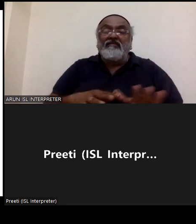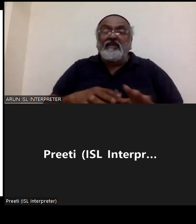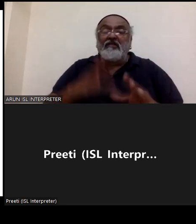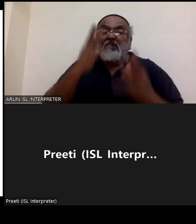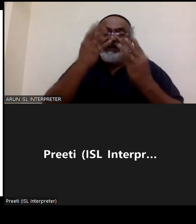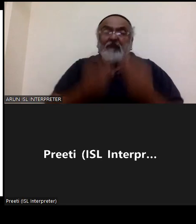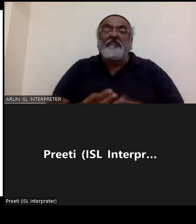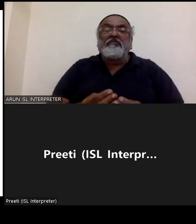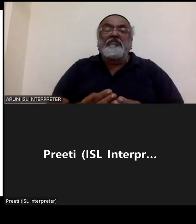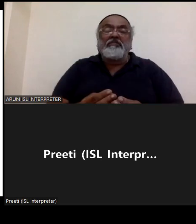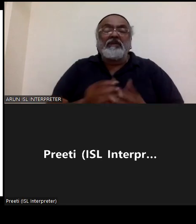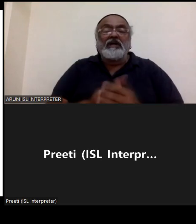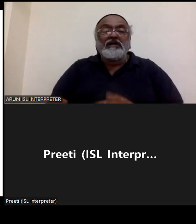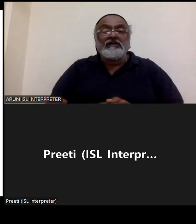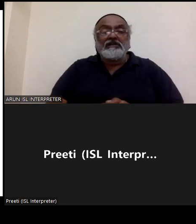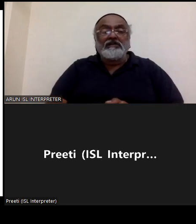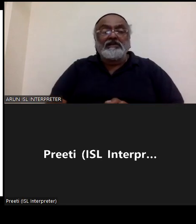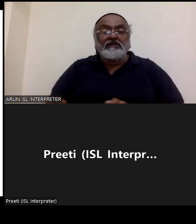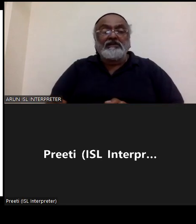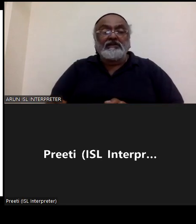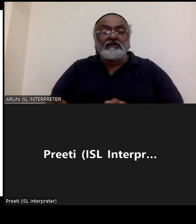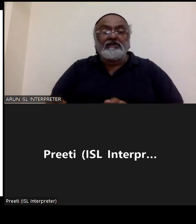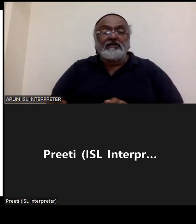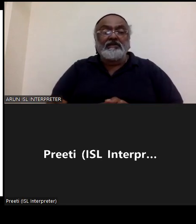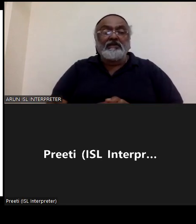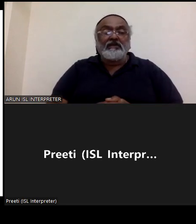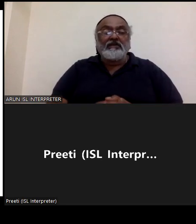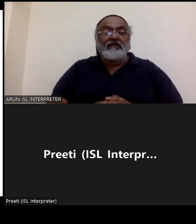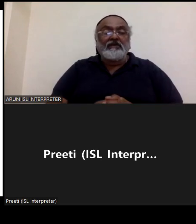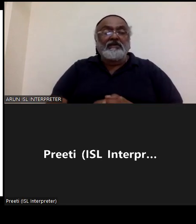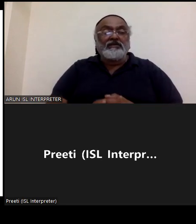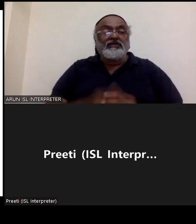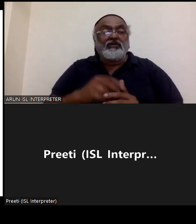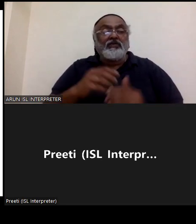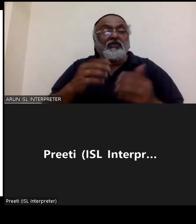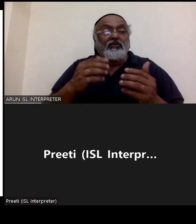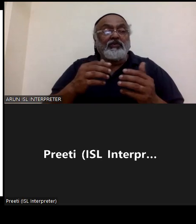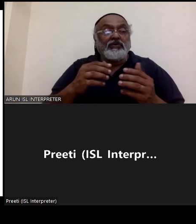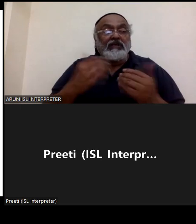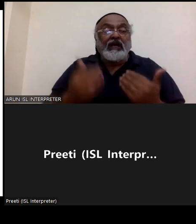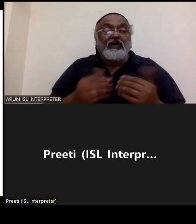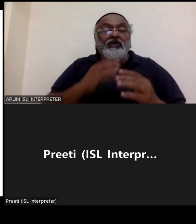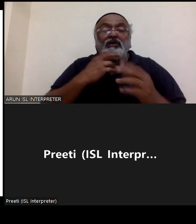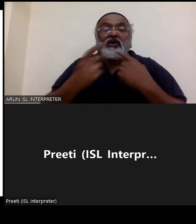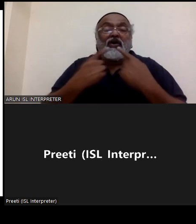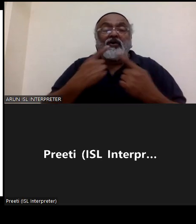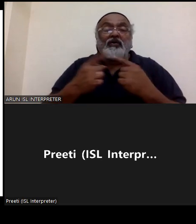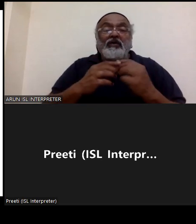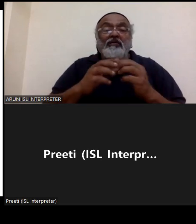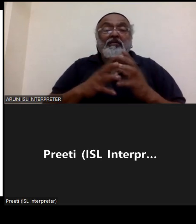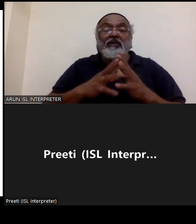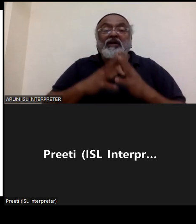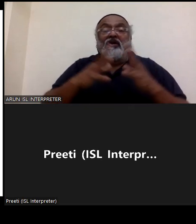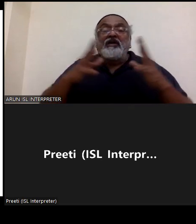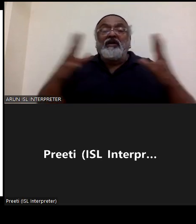क्लस्टर बेस्ड जो धीरे धीरे बात हुई कि जब ग्रुप बड़ा हो जाए, बहुत बड़ा ग्रुप एक साथ आ जाए और प्रोड्यूसर कंपनी बनाए